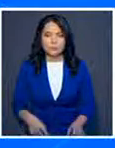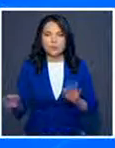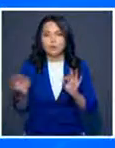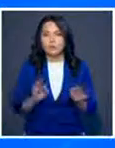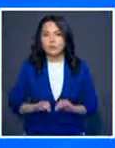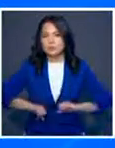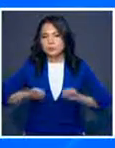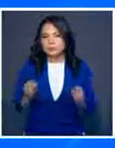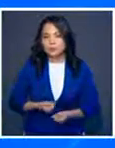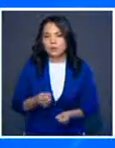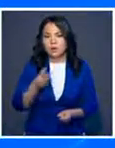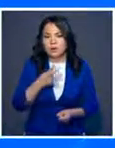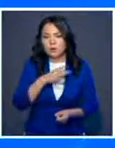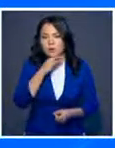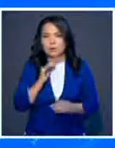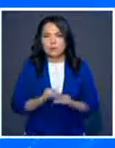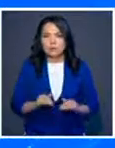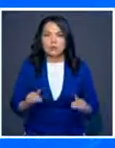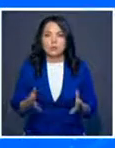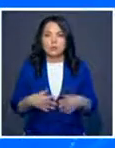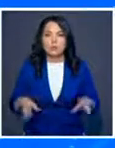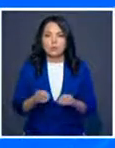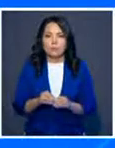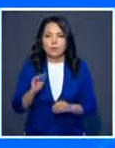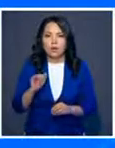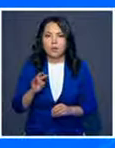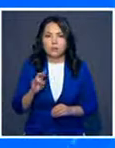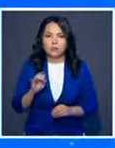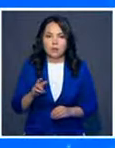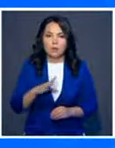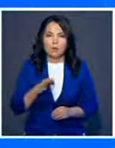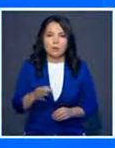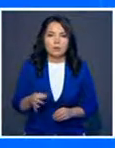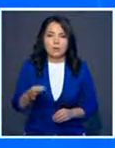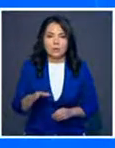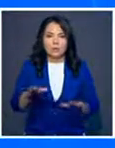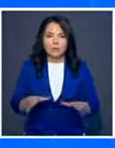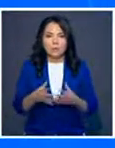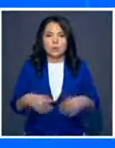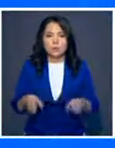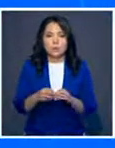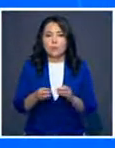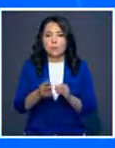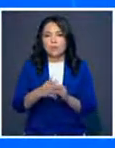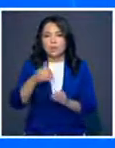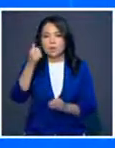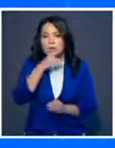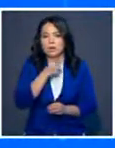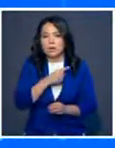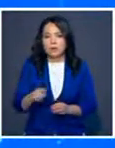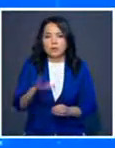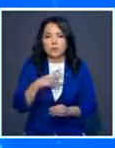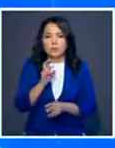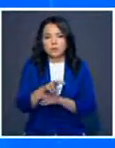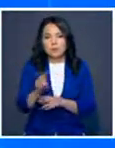Күздің қара суығында көп балалы отбасы далада қалуы мүмкін. Жамбыл облысы Шу қаласында тұратын Тасқайыровтар отбасы 15 жылдан бері әркімнің